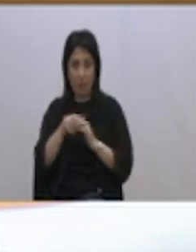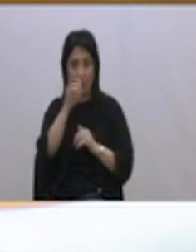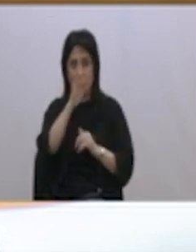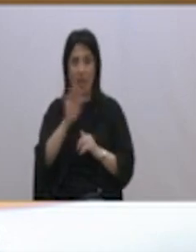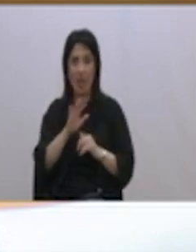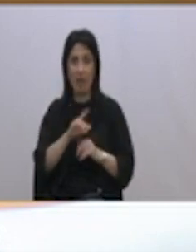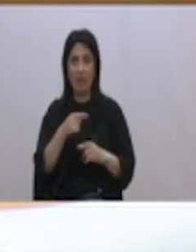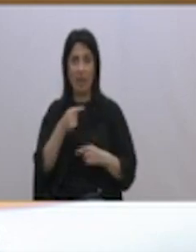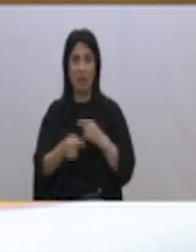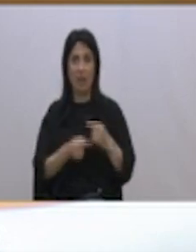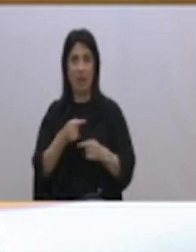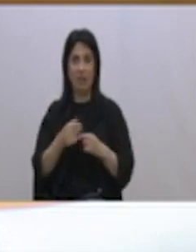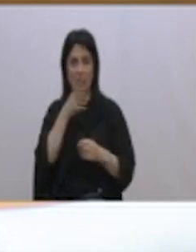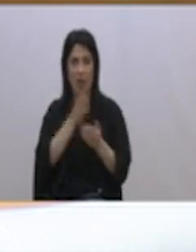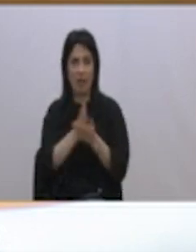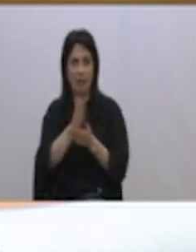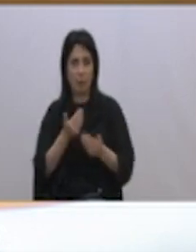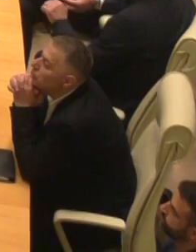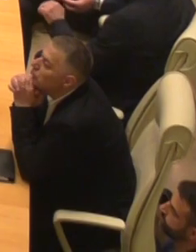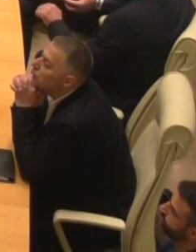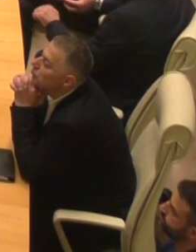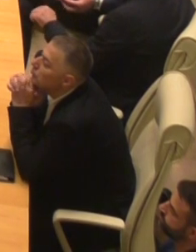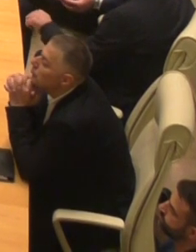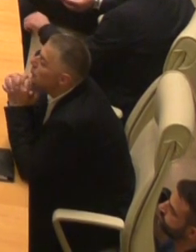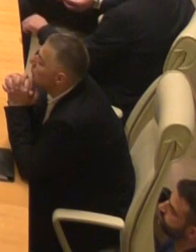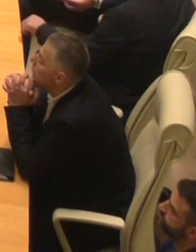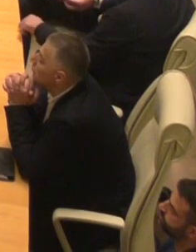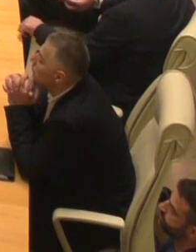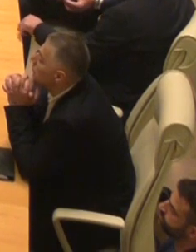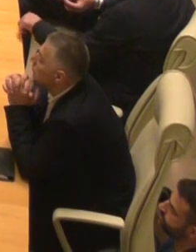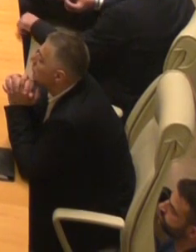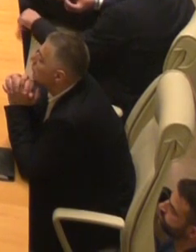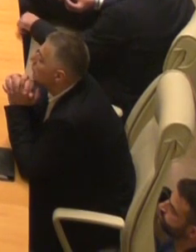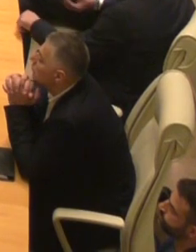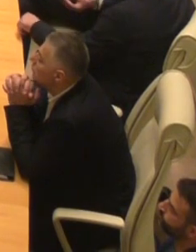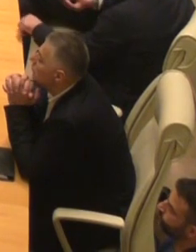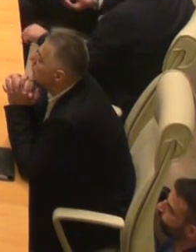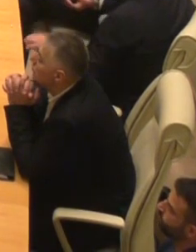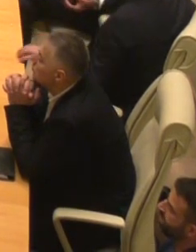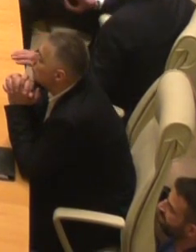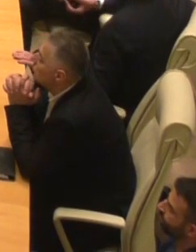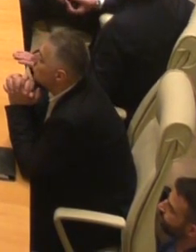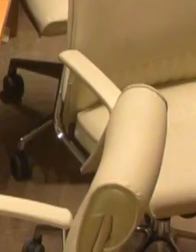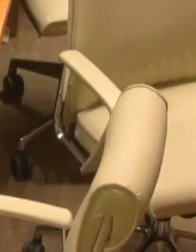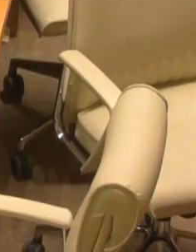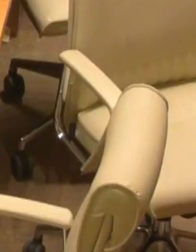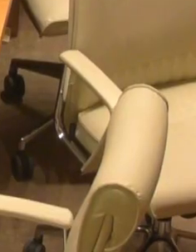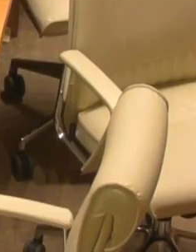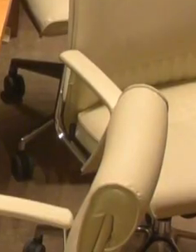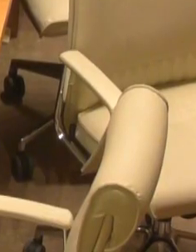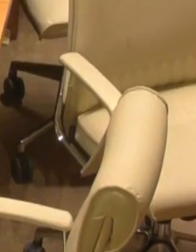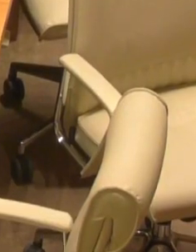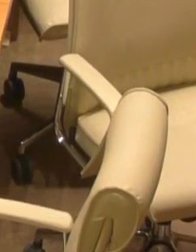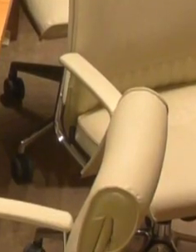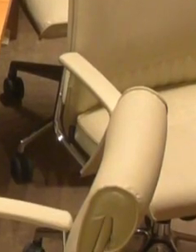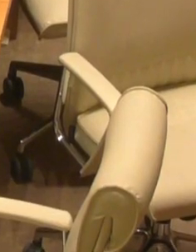სადაც ტრადიციულად მრავალი წლის განმავლობაში შედიოდნენ. საპარლამენტო ტრიბუნიდან უმრავლესობამ ქართული ოცნების თავმჯდომარის დაცვაც სცადა. ფსკერს